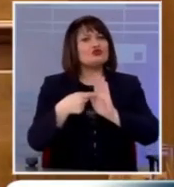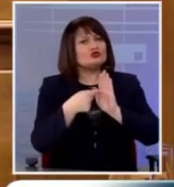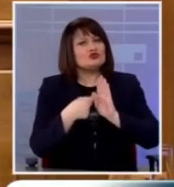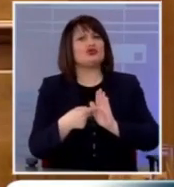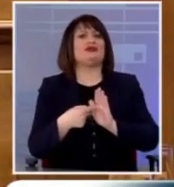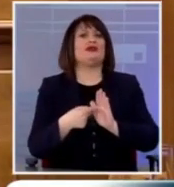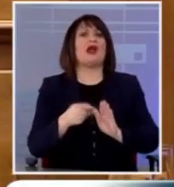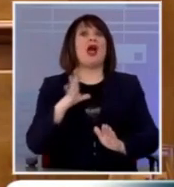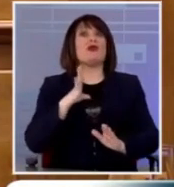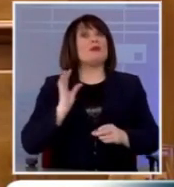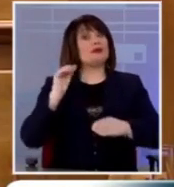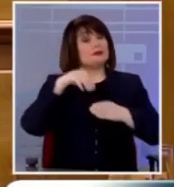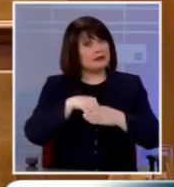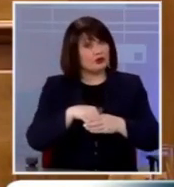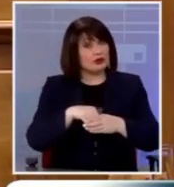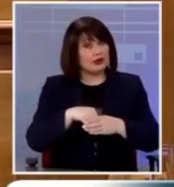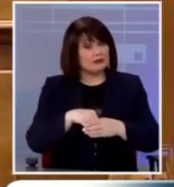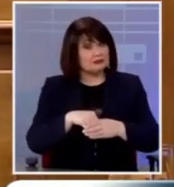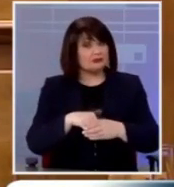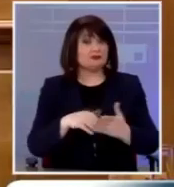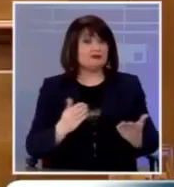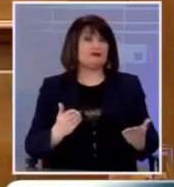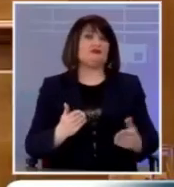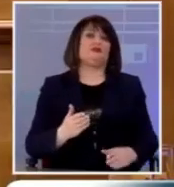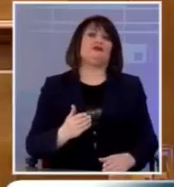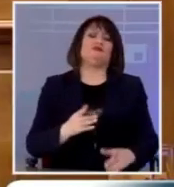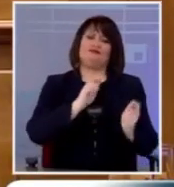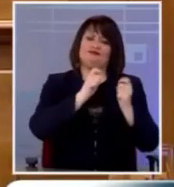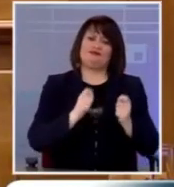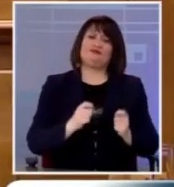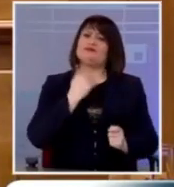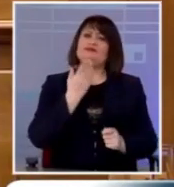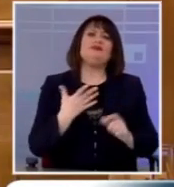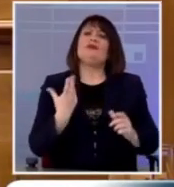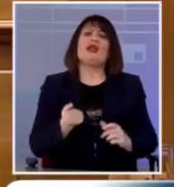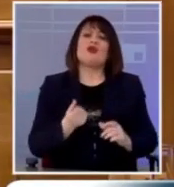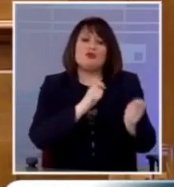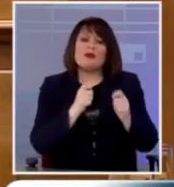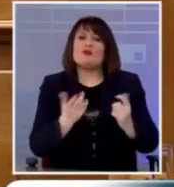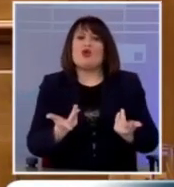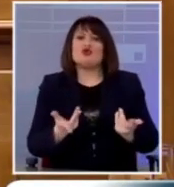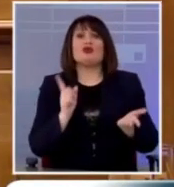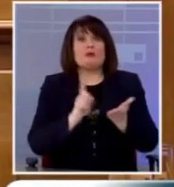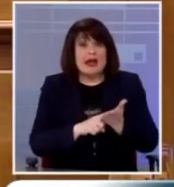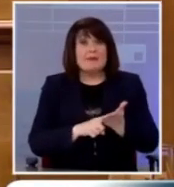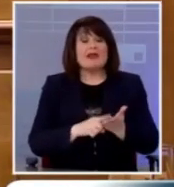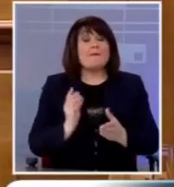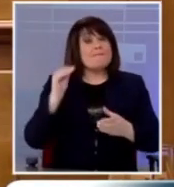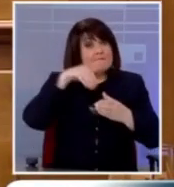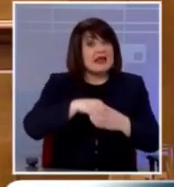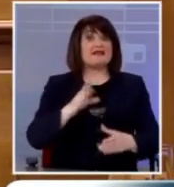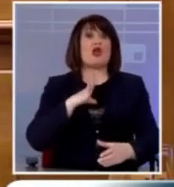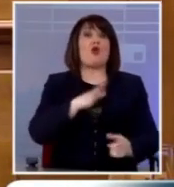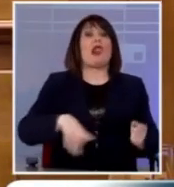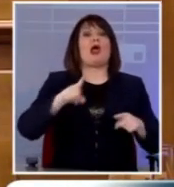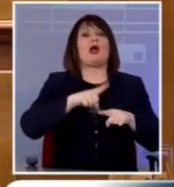λαϊκή συμμετοχή. Γιατί καμιά μικρή ή μεγαλύτερη αλλαγή δεν μπορεί να υπάρξει χωρίς να είναι παρόν ο λαός.